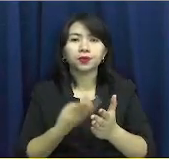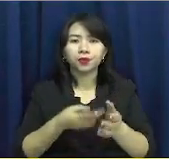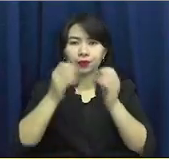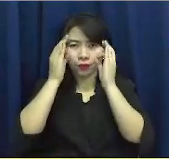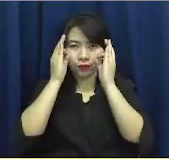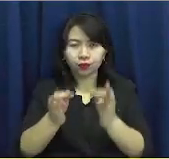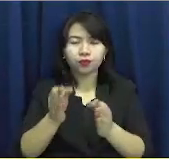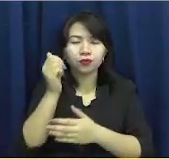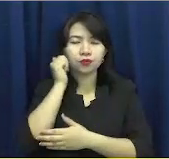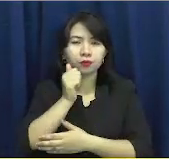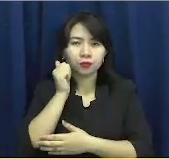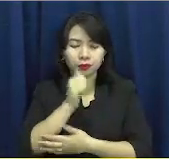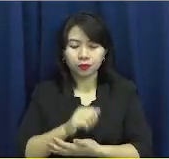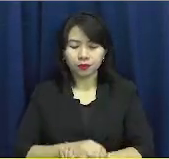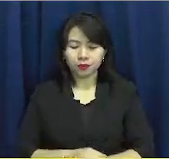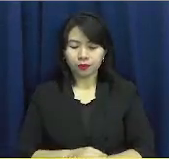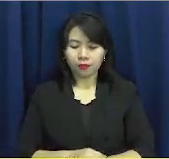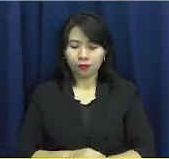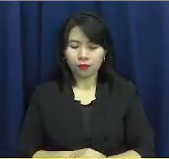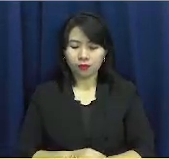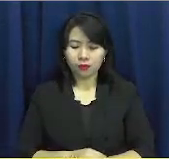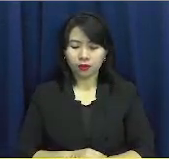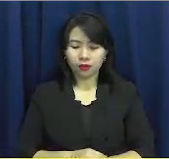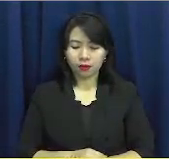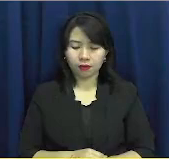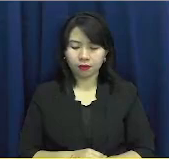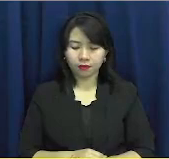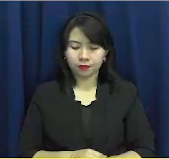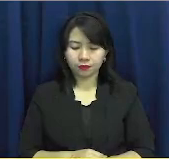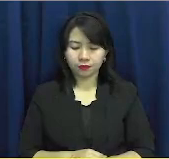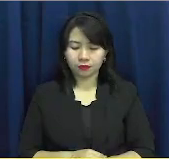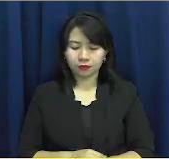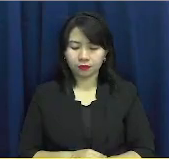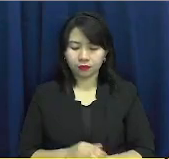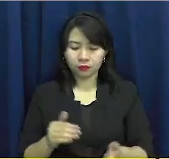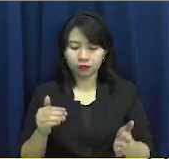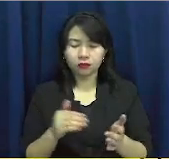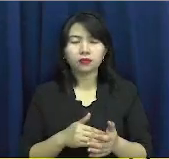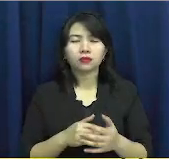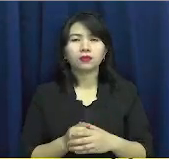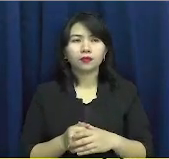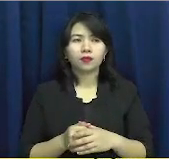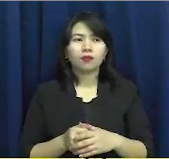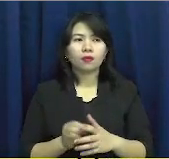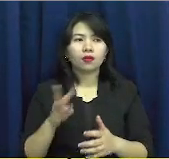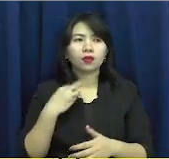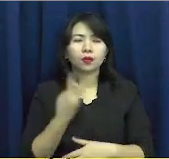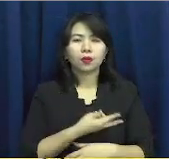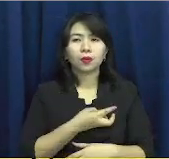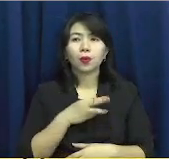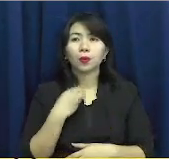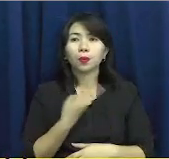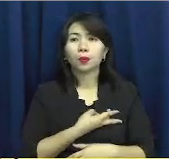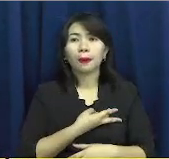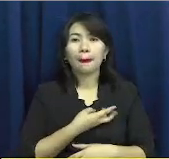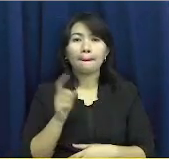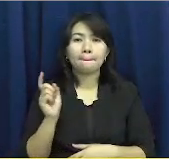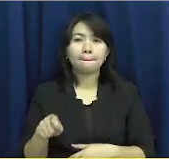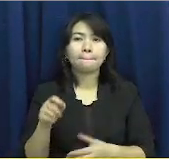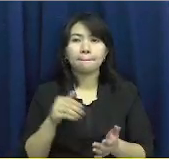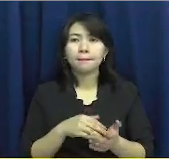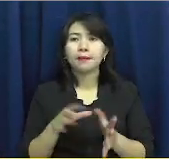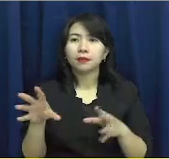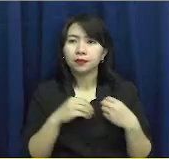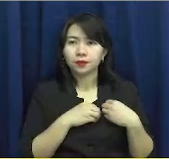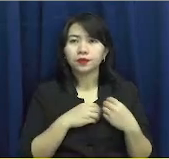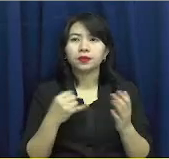Now, kaya ko po sinasabi yan sa bawat isa po sa atin, mga kapatid, it's because of the reason na tanggapin po natin na it's still the quality.